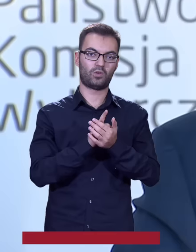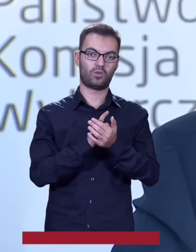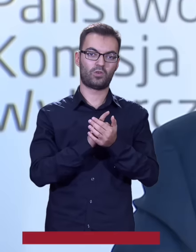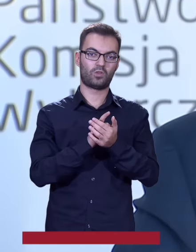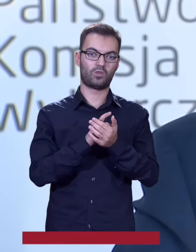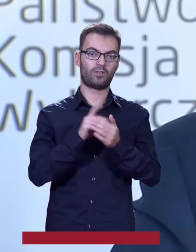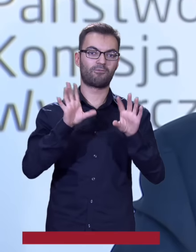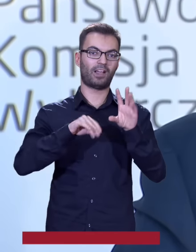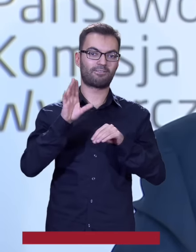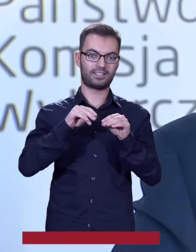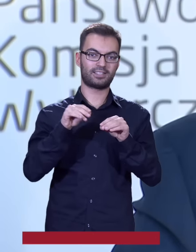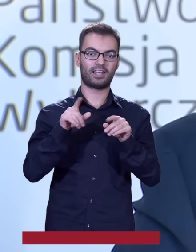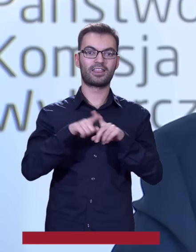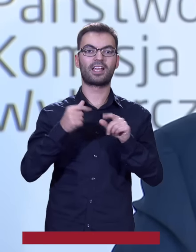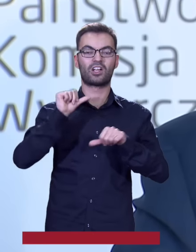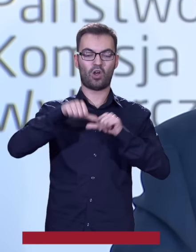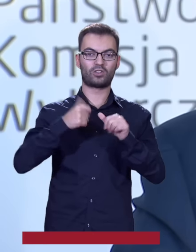dzisiejszym, frekwencję z roku